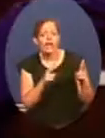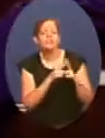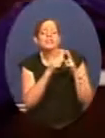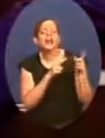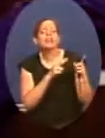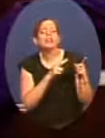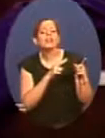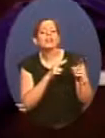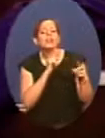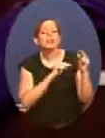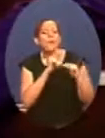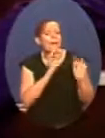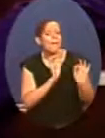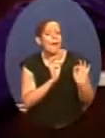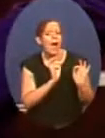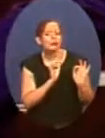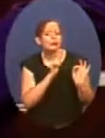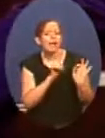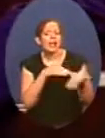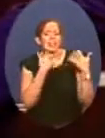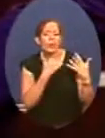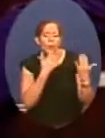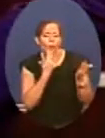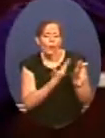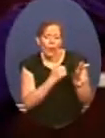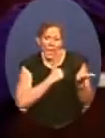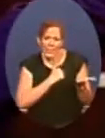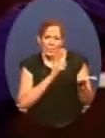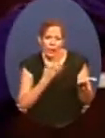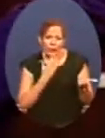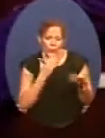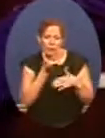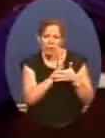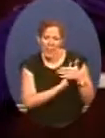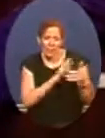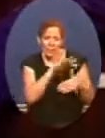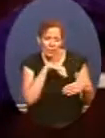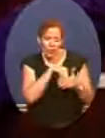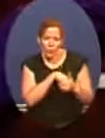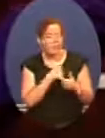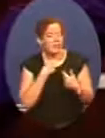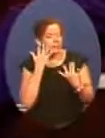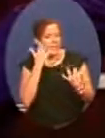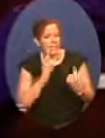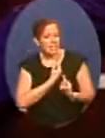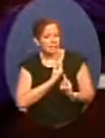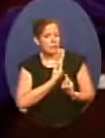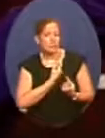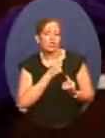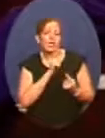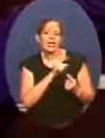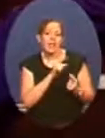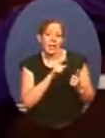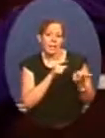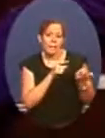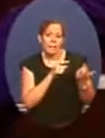כן. דובר על, ממש על תיאור אתני של יהודים, ואנחנו כאילו חלק מהשכונות, אני מתאר לעצמי שלא נעים להיות יהודי היום